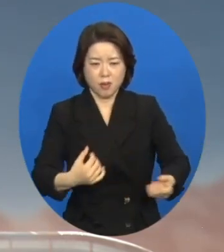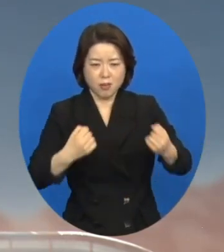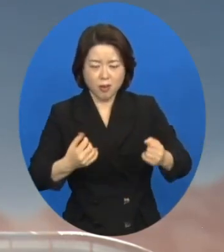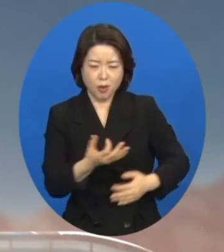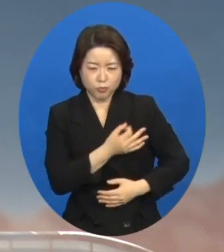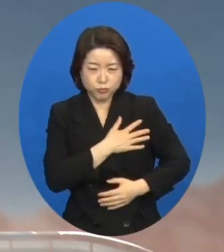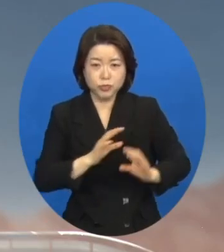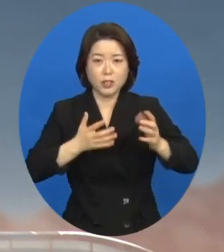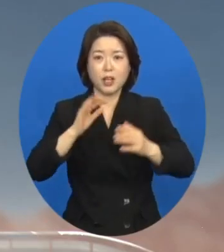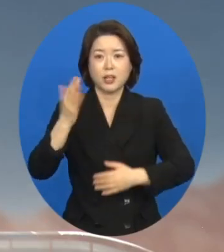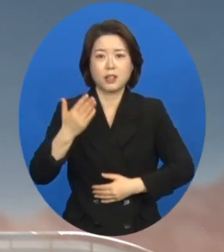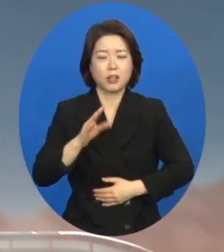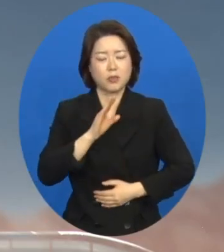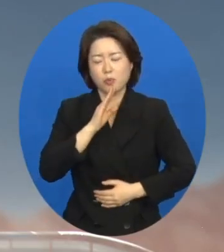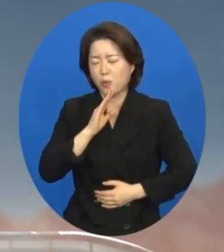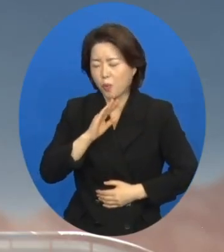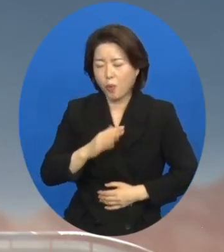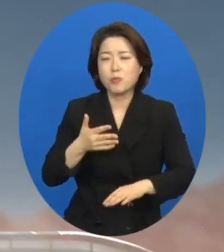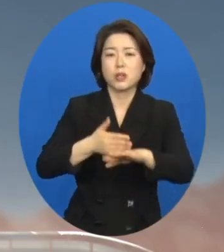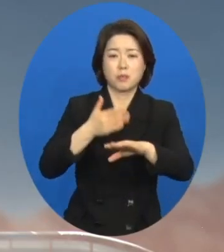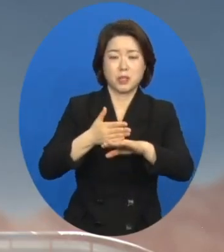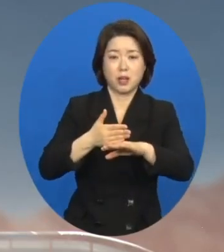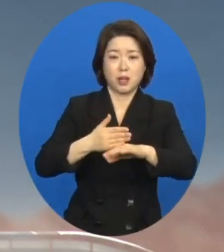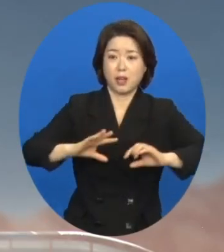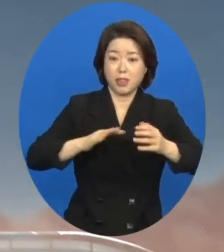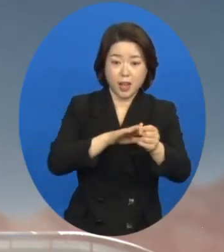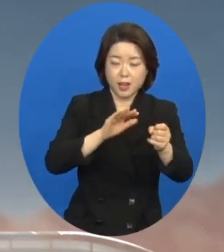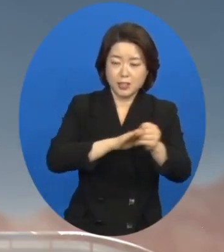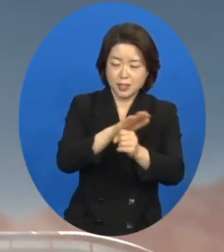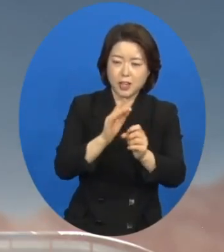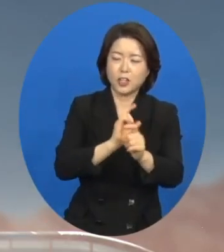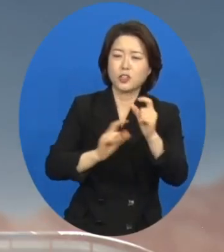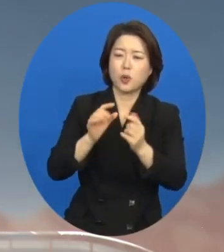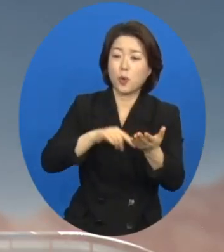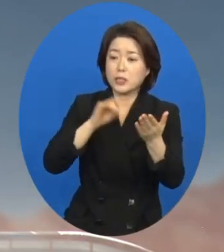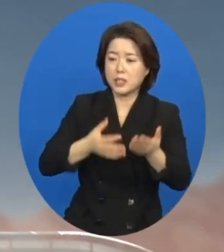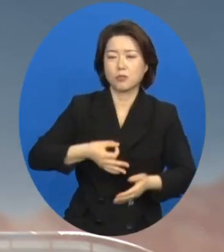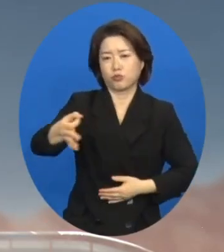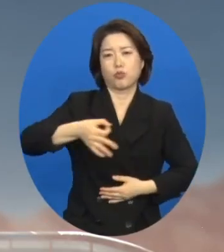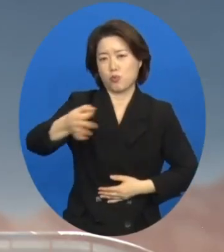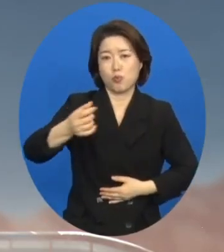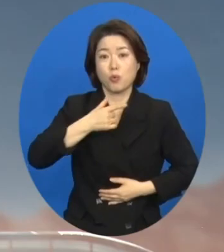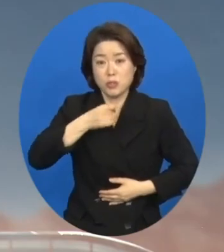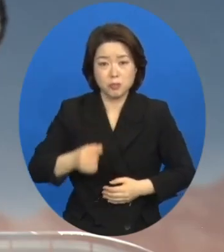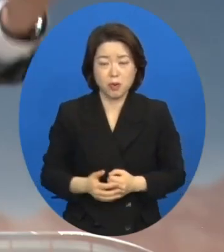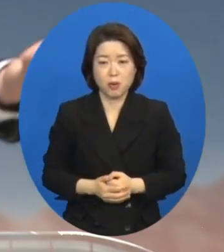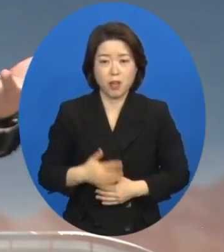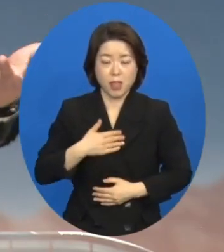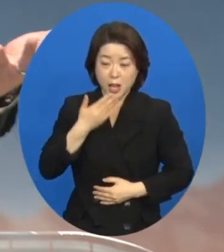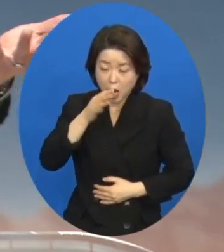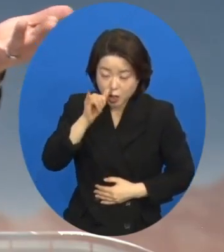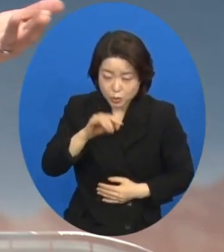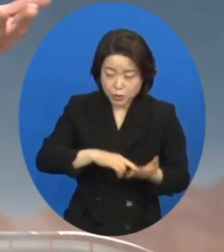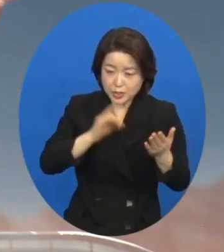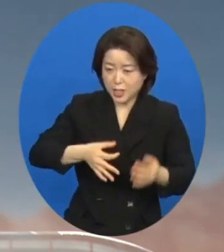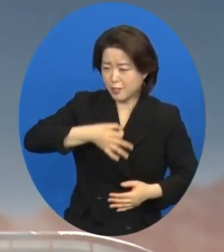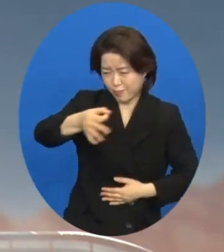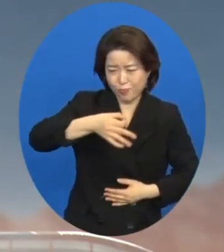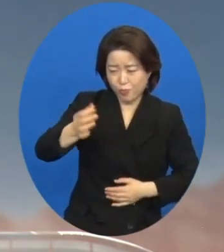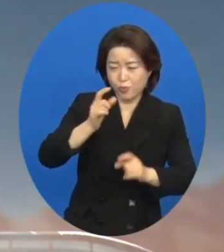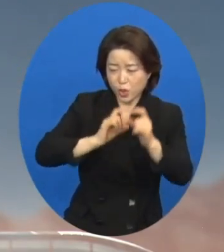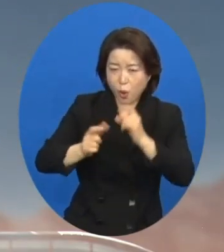얼마나 감사한지 나라를 사랑하니까 더 세금을 내고 싶더라는 거예요. 내가 할 수 있는 것 더 세금을 내고 싶다는